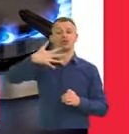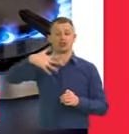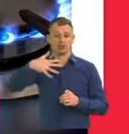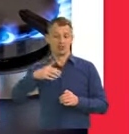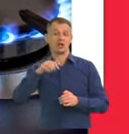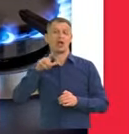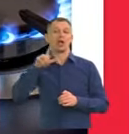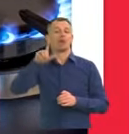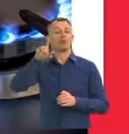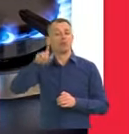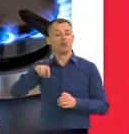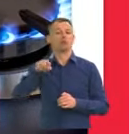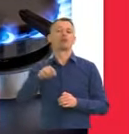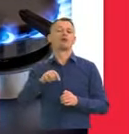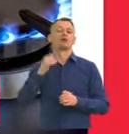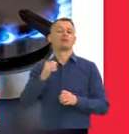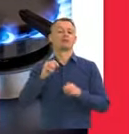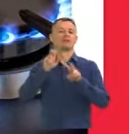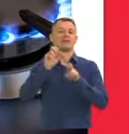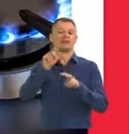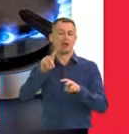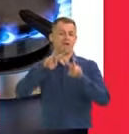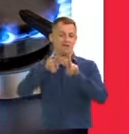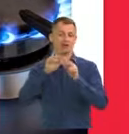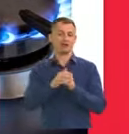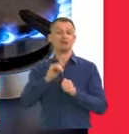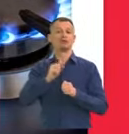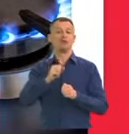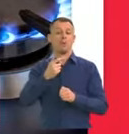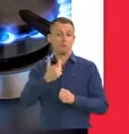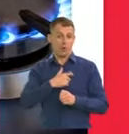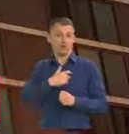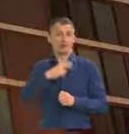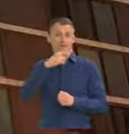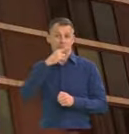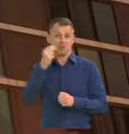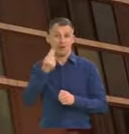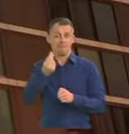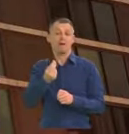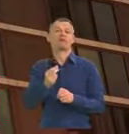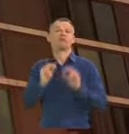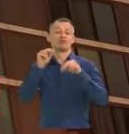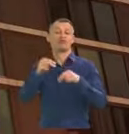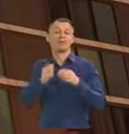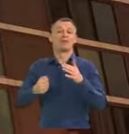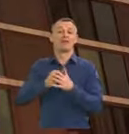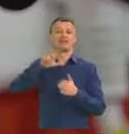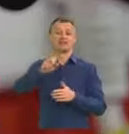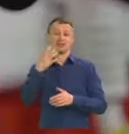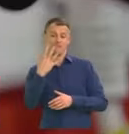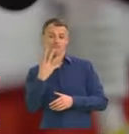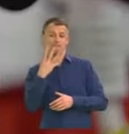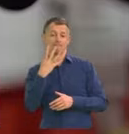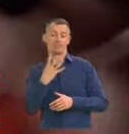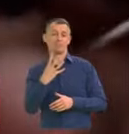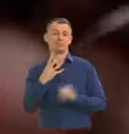iar consumatorii non-casnici vor beneficia de plafonarea prețului la 37 de bani. Pe de altă parte, toți furnizorii de energie